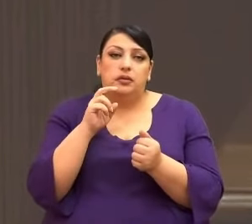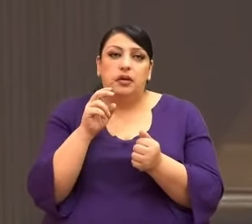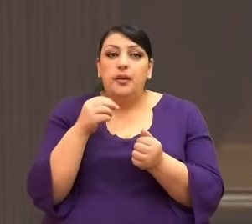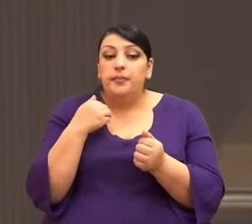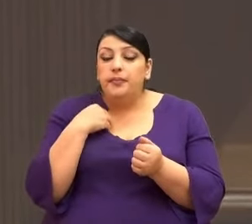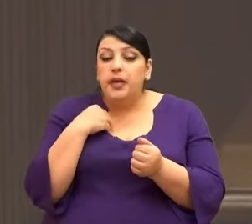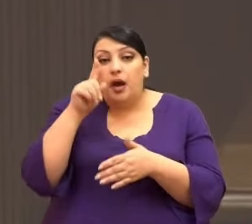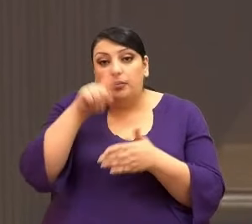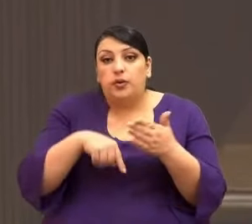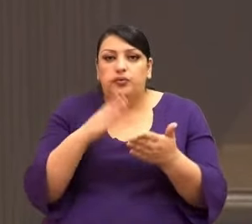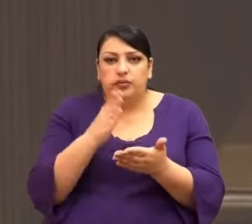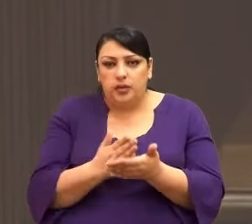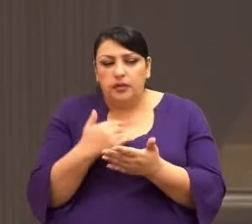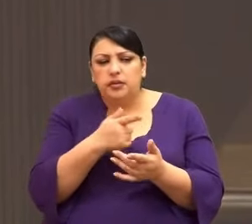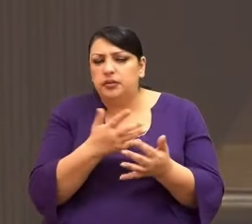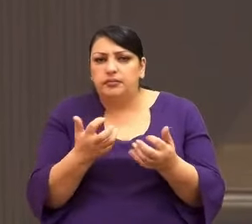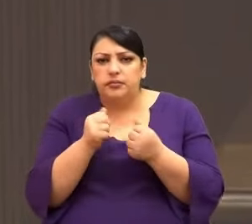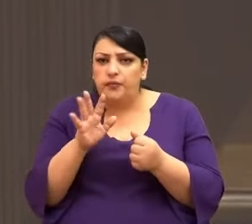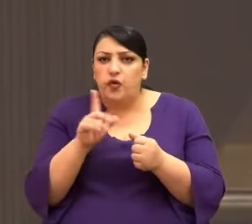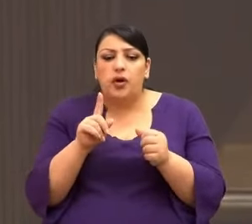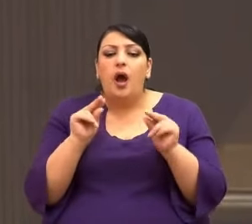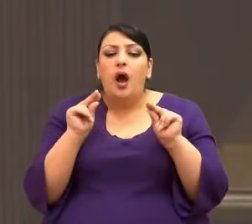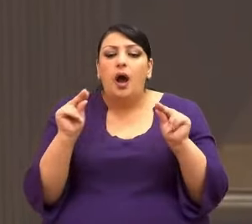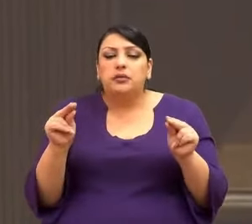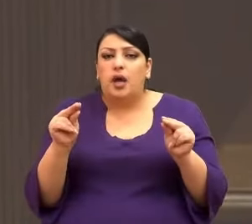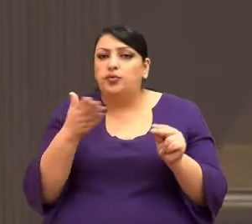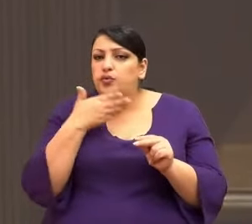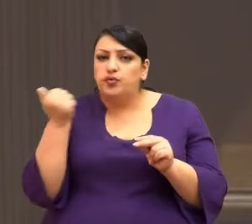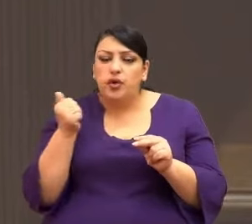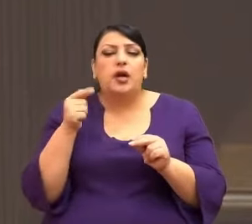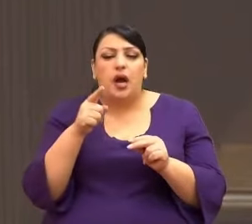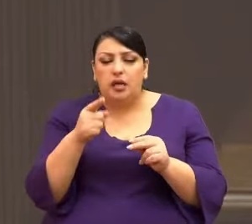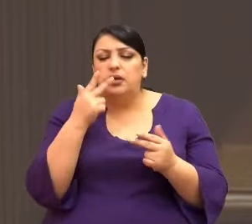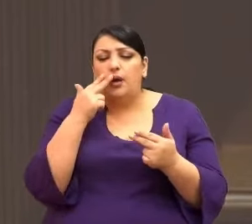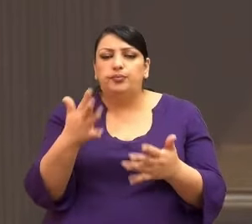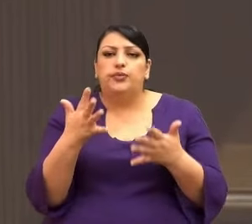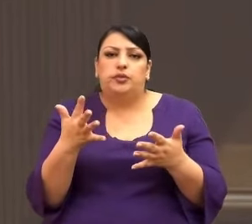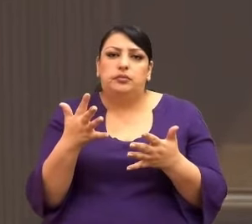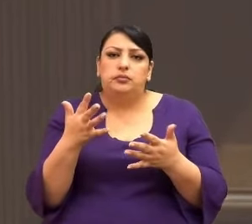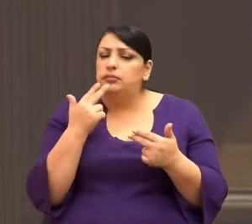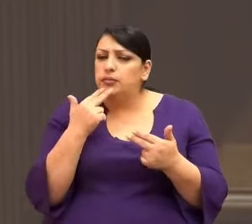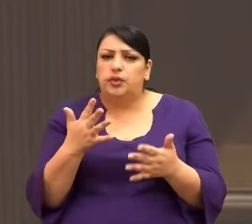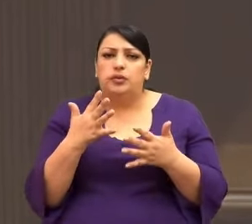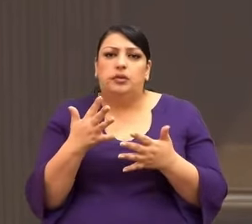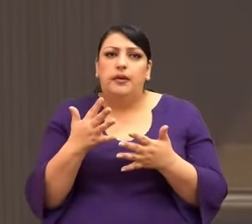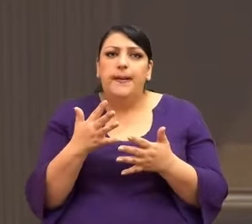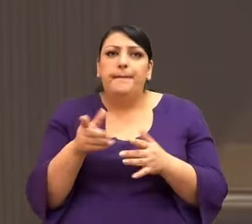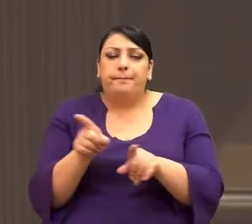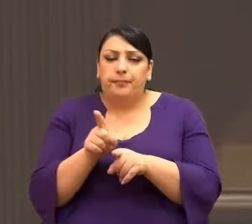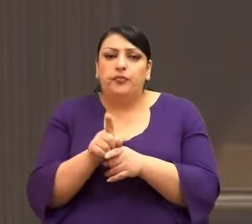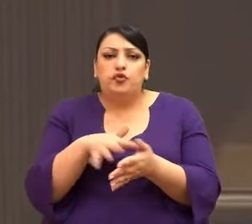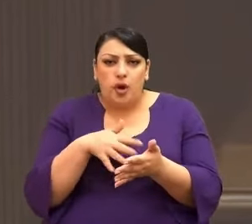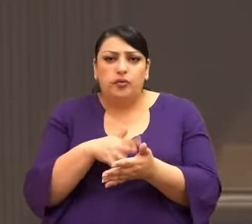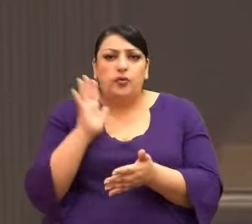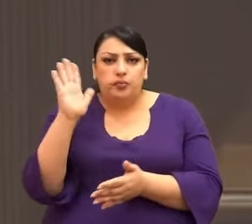մենք համոզմունք ունենք, որ անարդարությունն ընդգծված է, ոչ միայն կա, այլ ընդգծված է, և շարունակ խոսելու ենք այս մասին, քանի